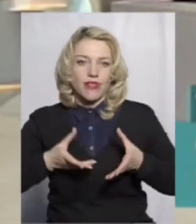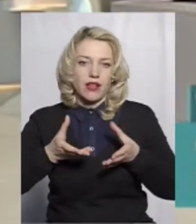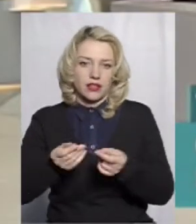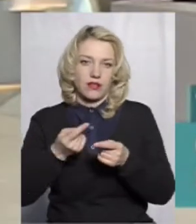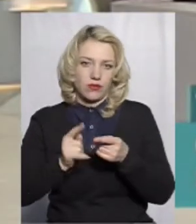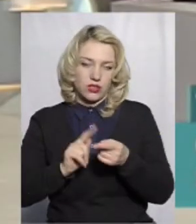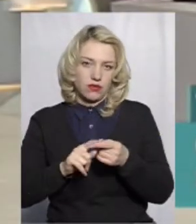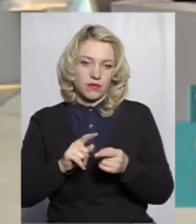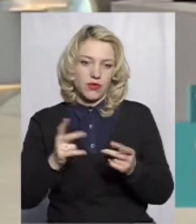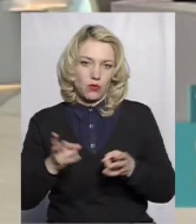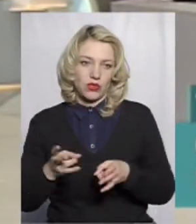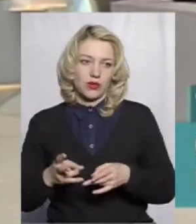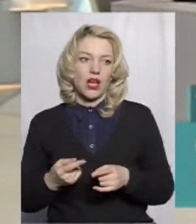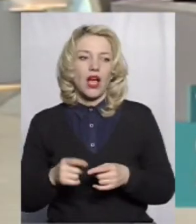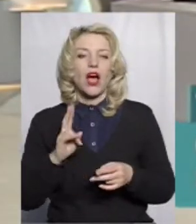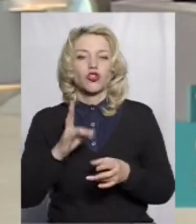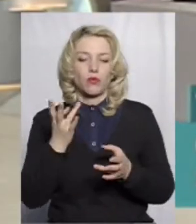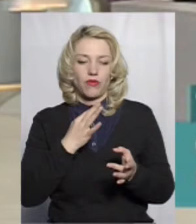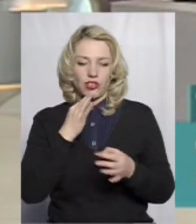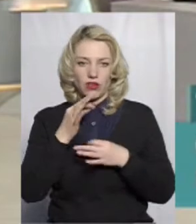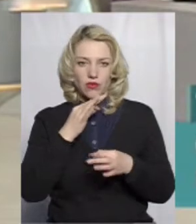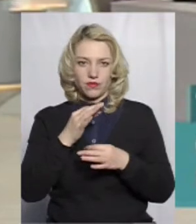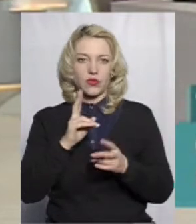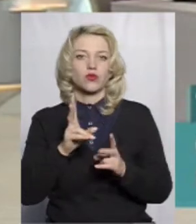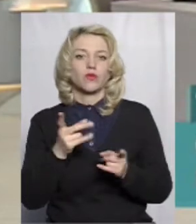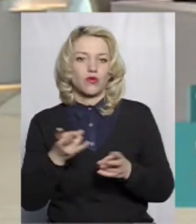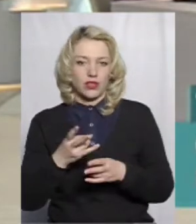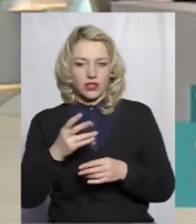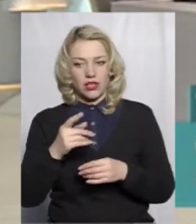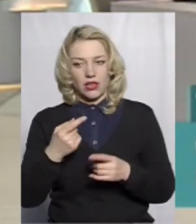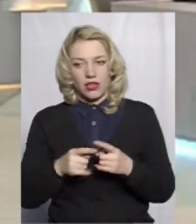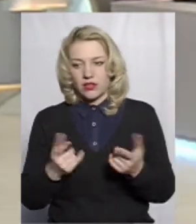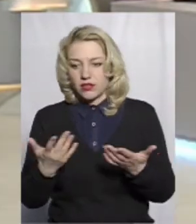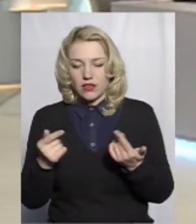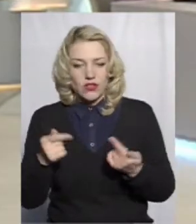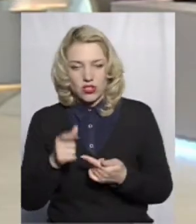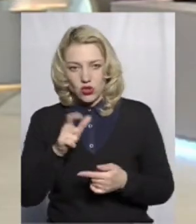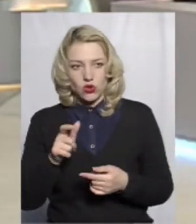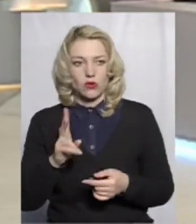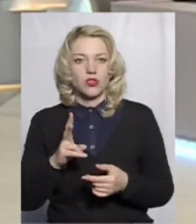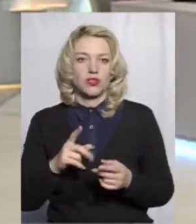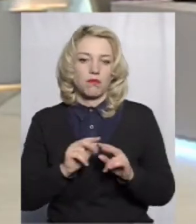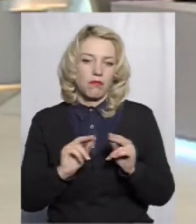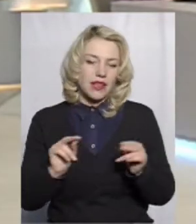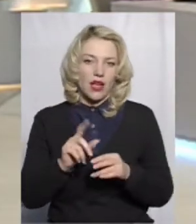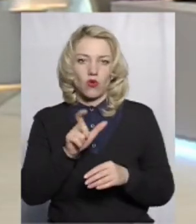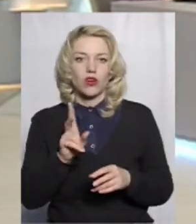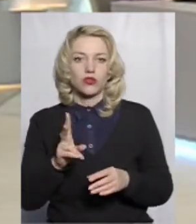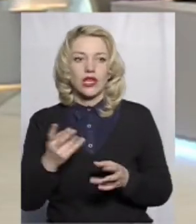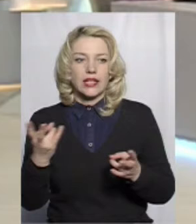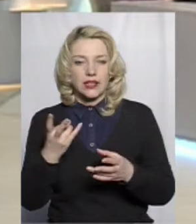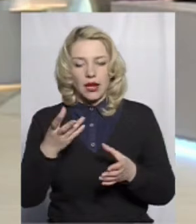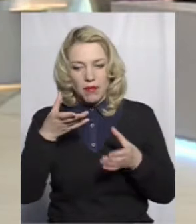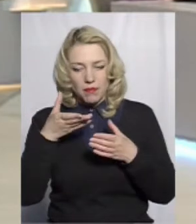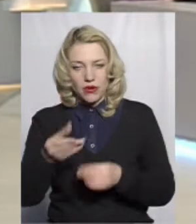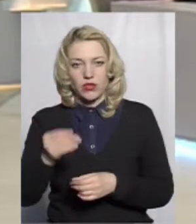цих перемовників хто має виступати? Це визначені особи чи от всі педагоги, всі медики? Зрозуміло, насамперед треба переконати всіх педагогів. І